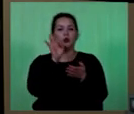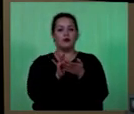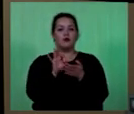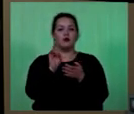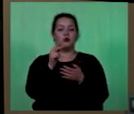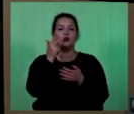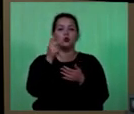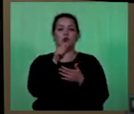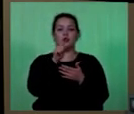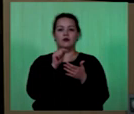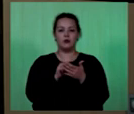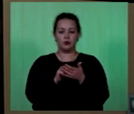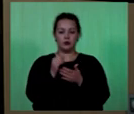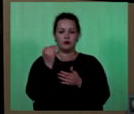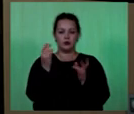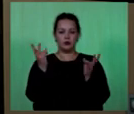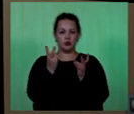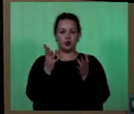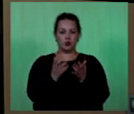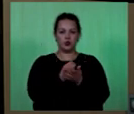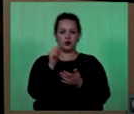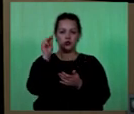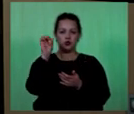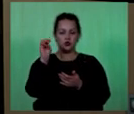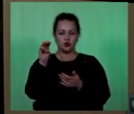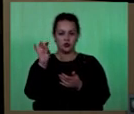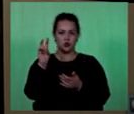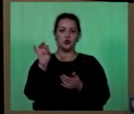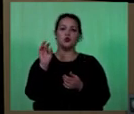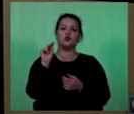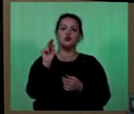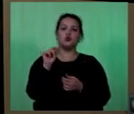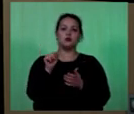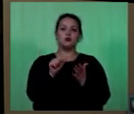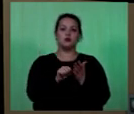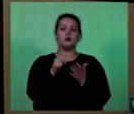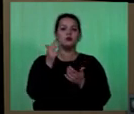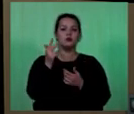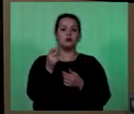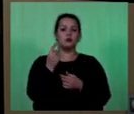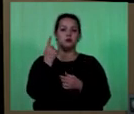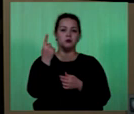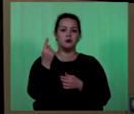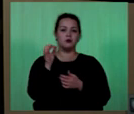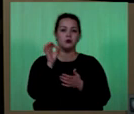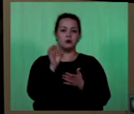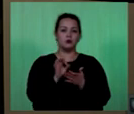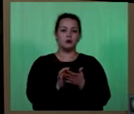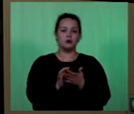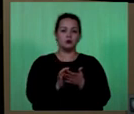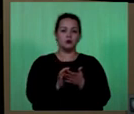третий вопрос вам нужно найти частное чисел 6 и 3 1 ответ